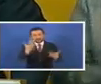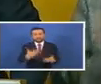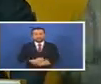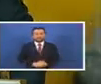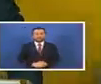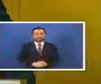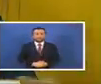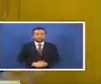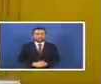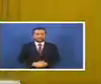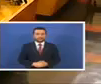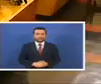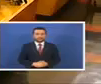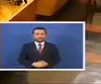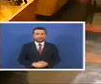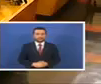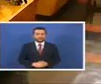selamlıyorum.